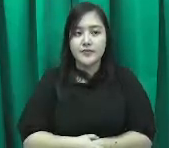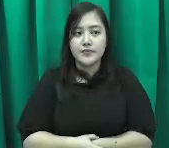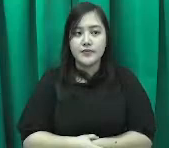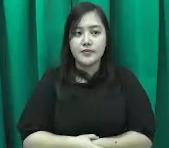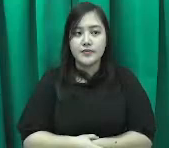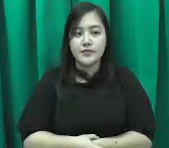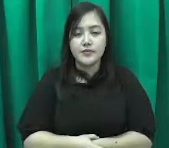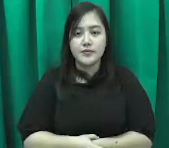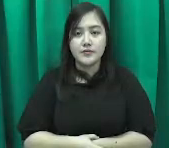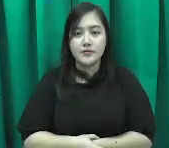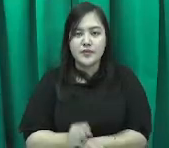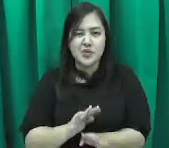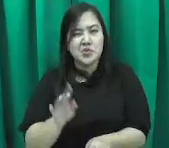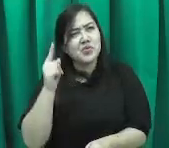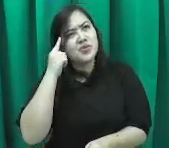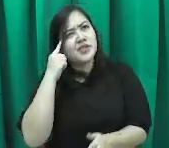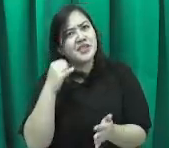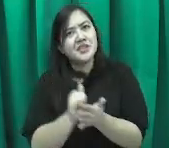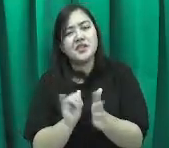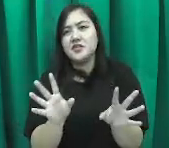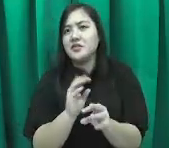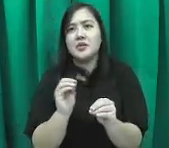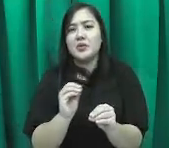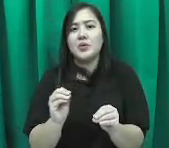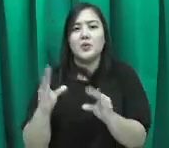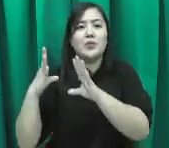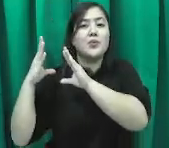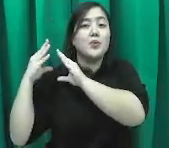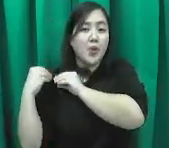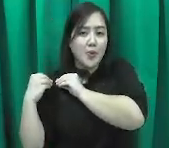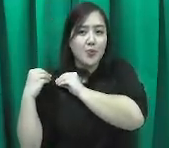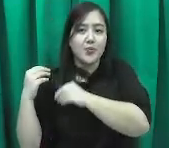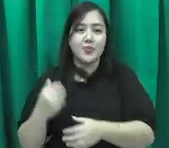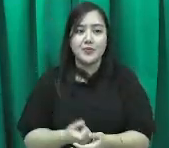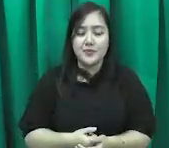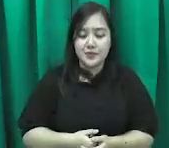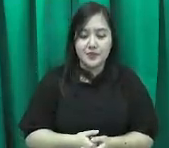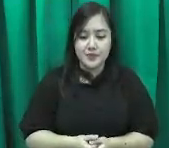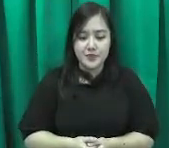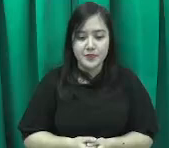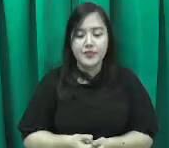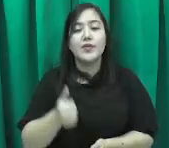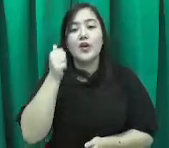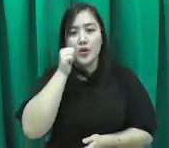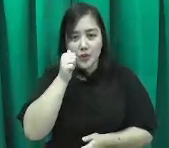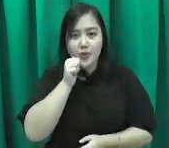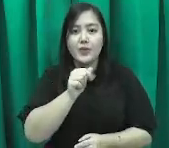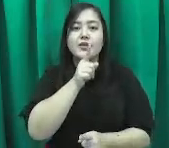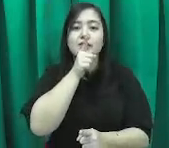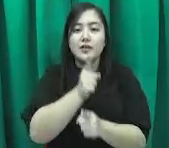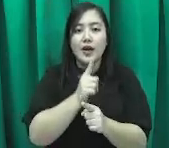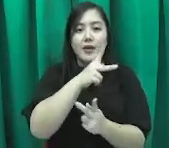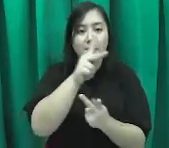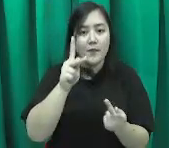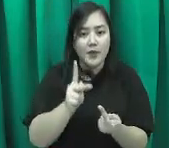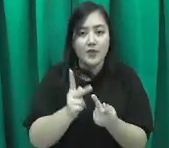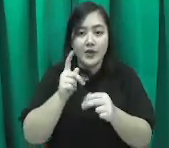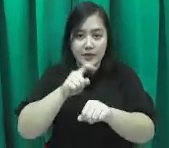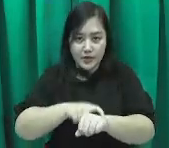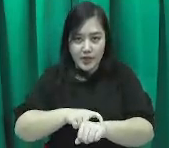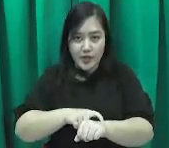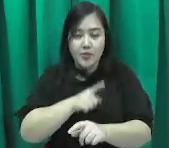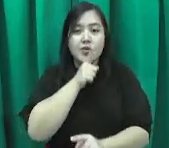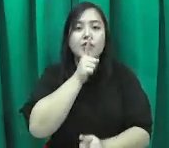late na ako, hindi ko na kaya talaga to. There's no such thing late wala, in the Lord Jesus wala Christ. Wala talaga. Yeah. There's always right timing and right time and right